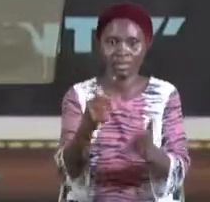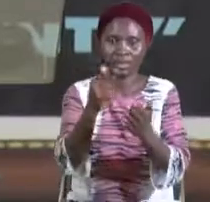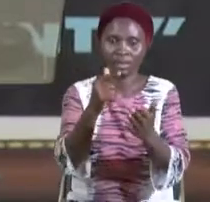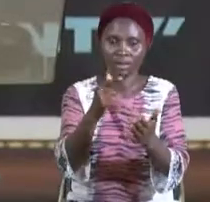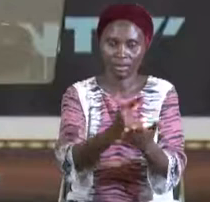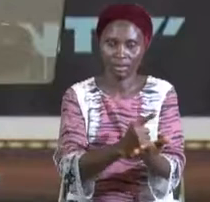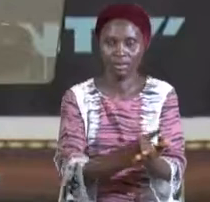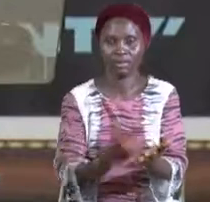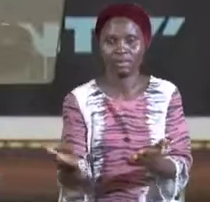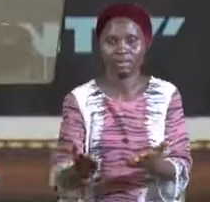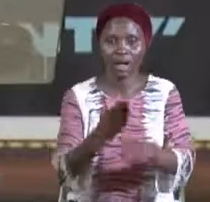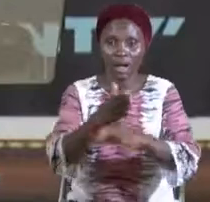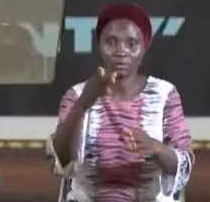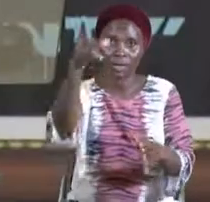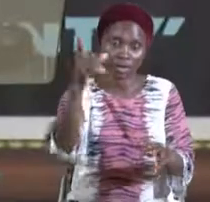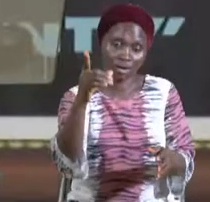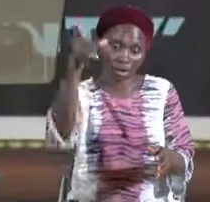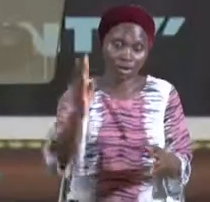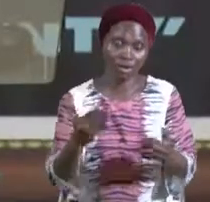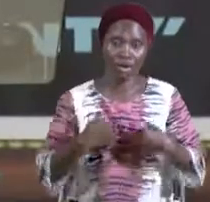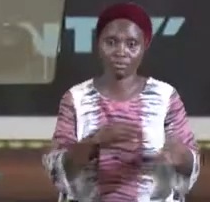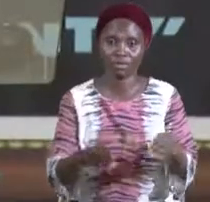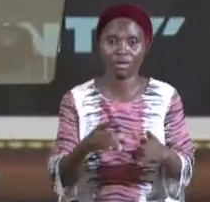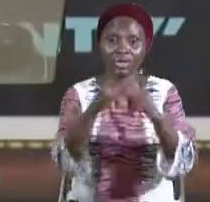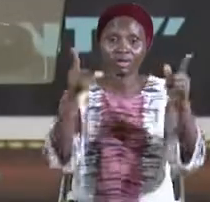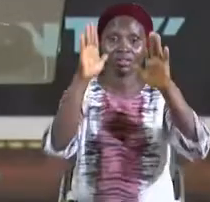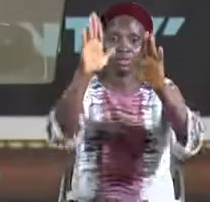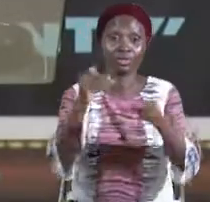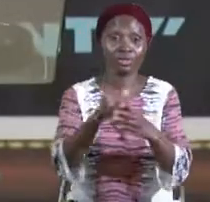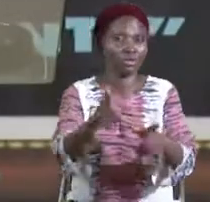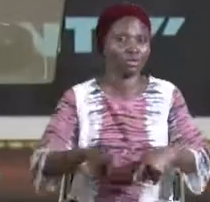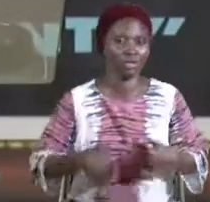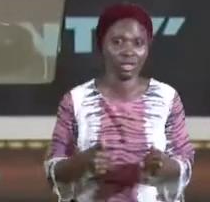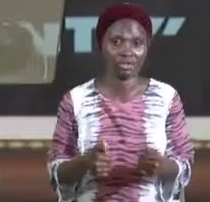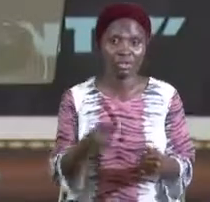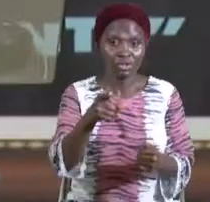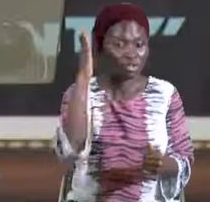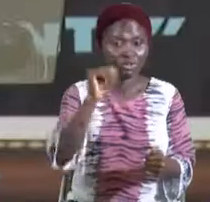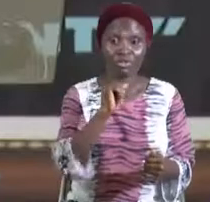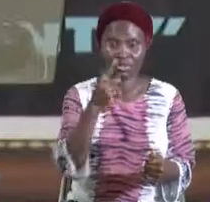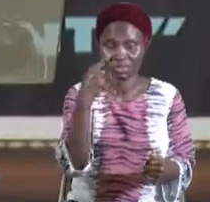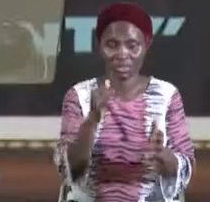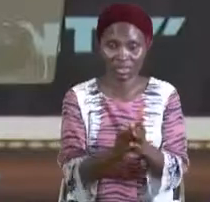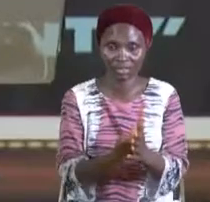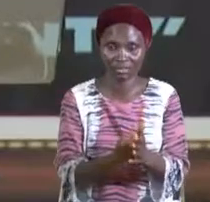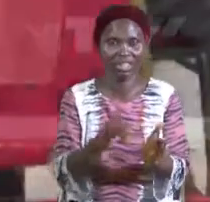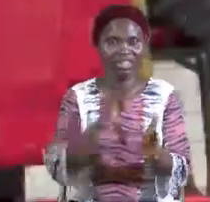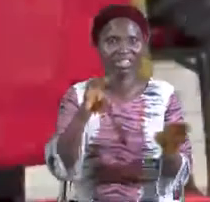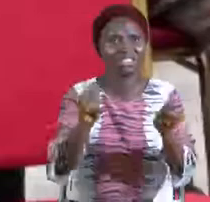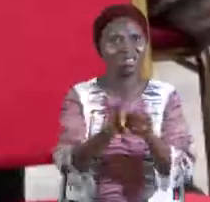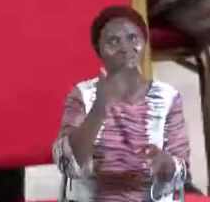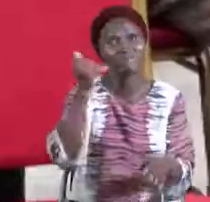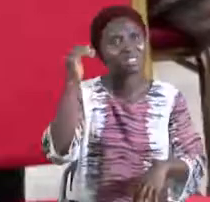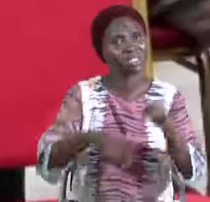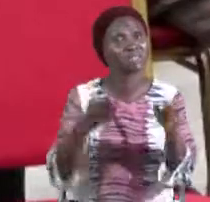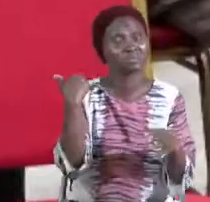Dieu ait fait quelque chose dans notre vie, un grand miracle dans ta vie, tu ne dois pas dire, oh, c'est meilleur qu'avant, hein. Alors, qu'est-ce que je